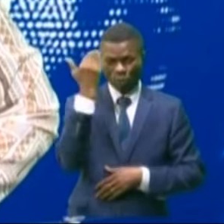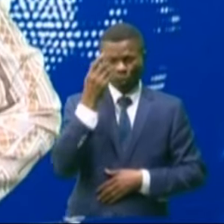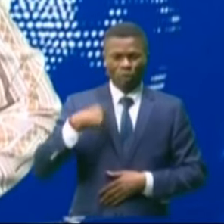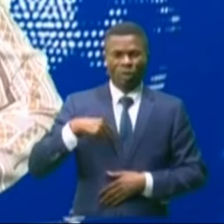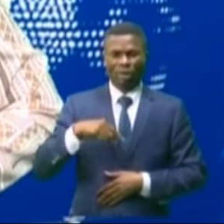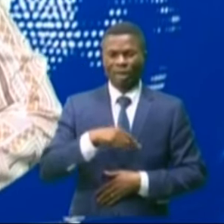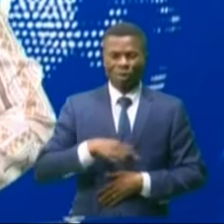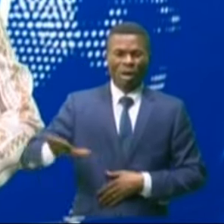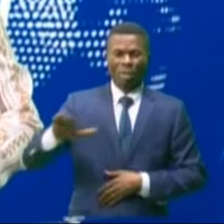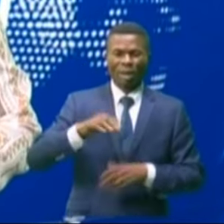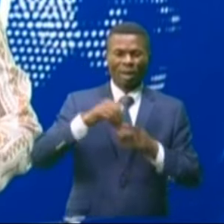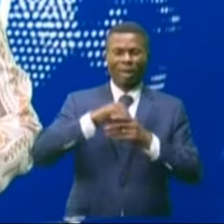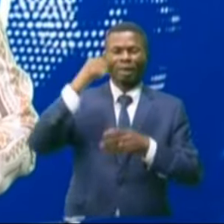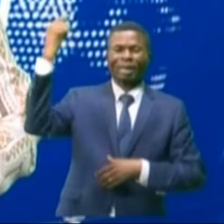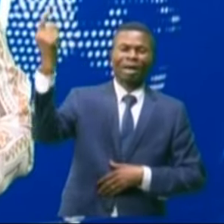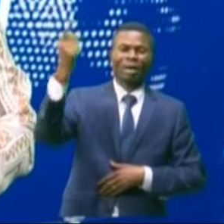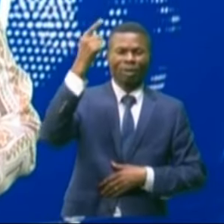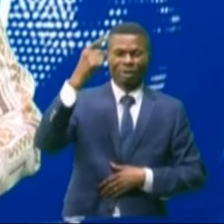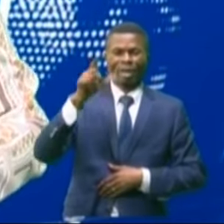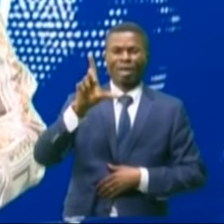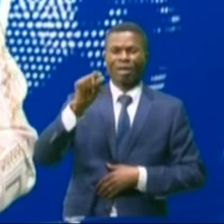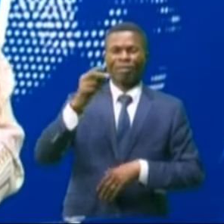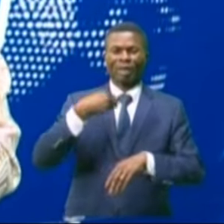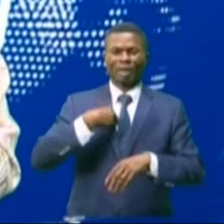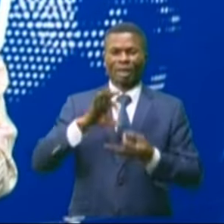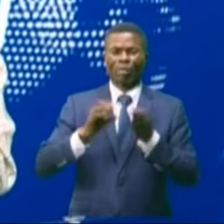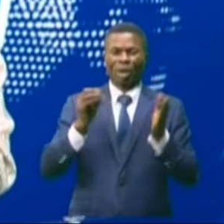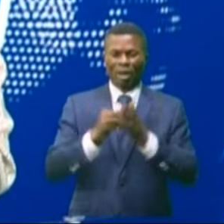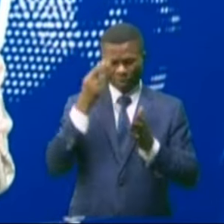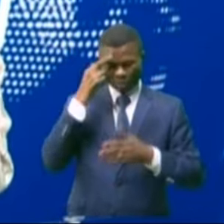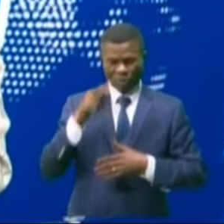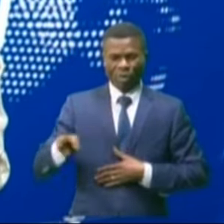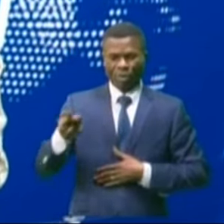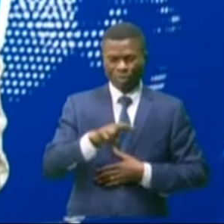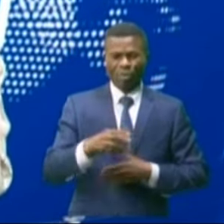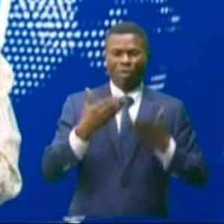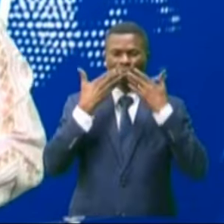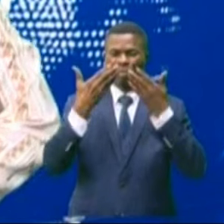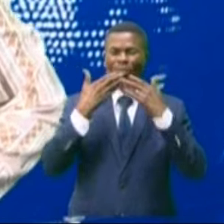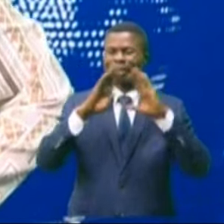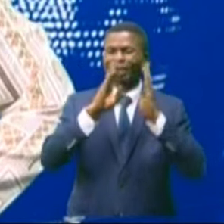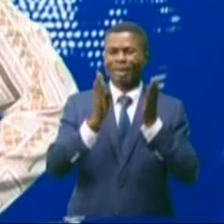partout à travers le monde. 20h, Anita Luambwa va me relayer sur ce